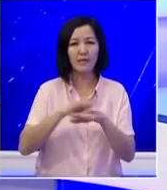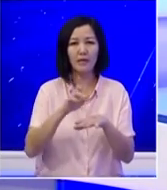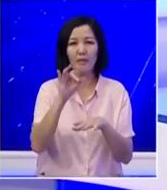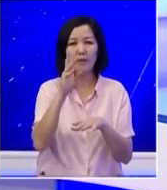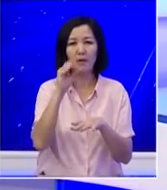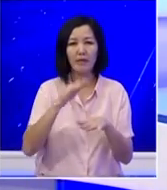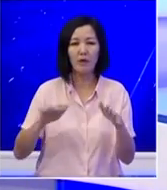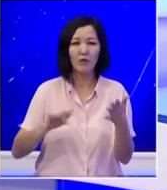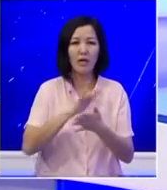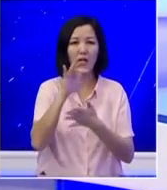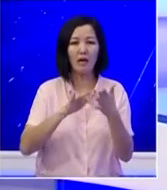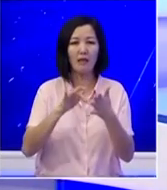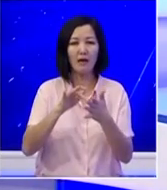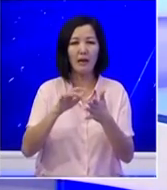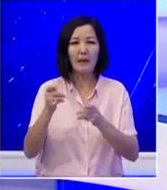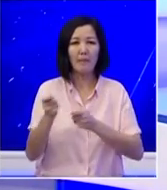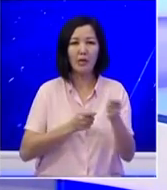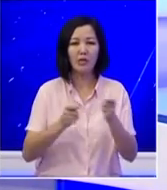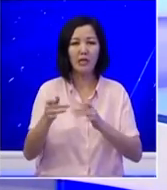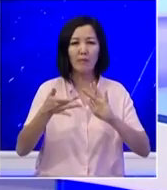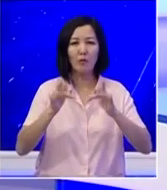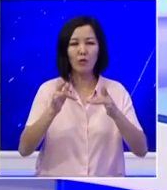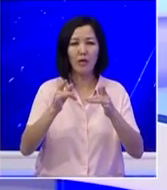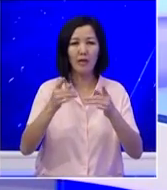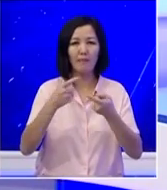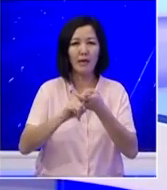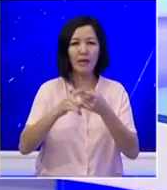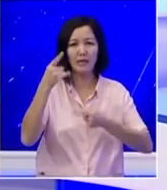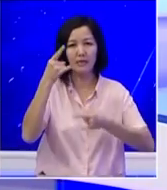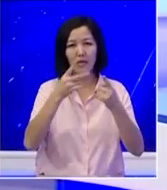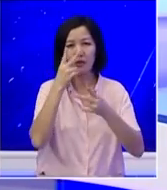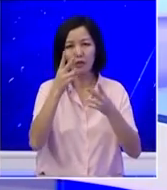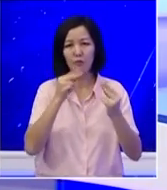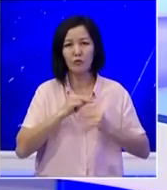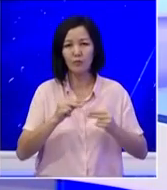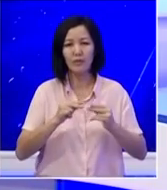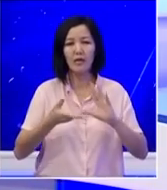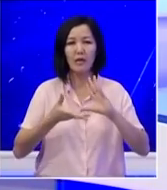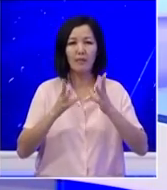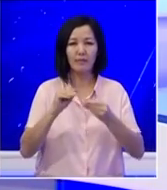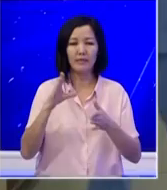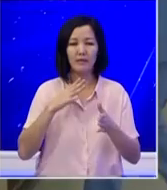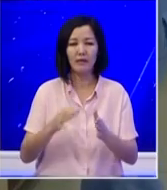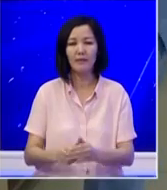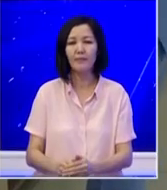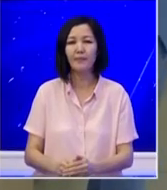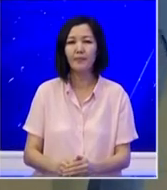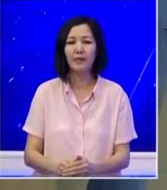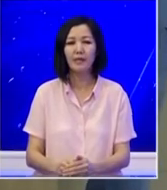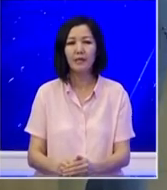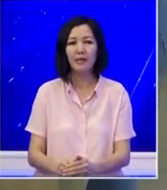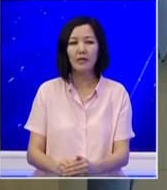Баталов аудан қала басшыларымен онлайн байланысқа шығып, атқарып жатқан жұмыстарын тағы бір пысықтады. Көп